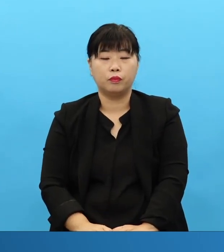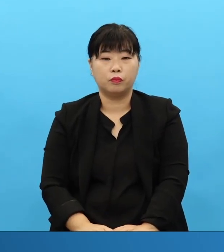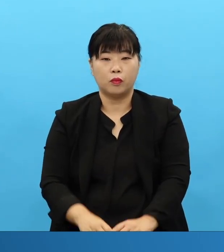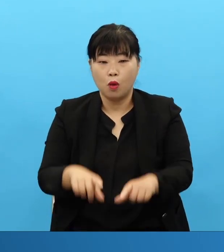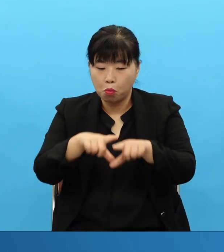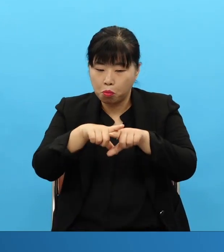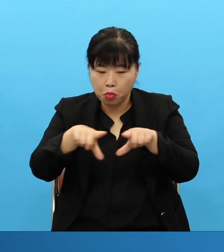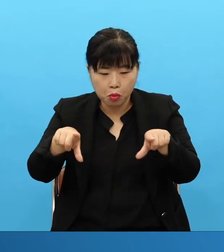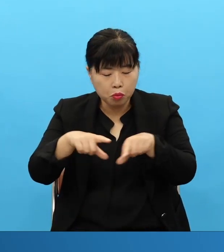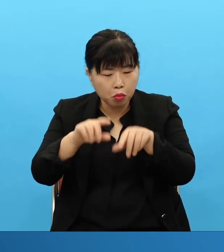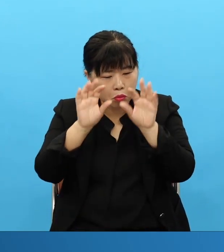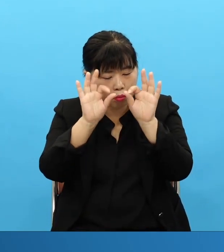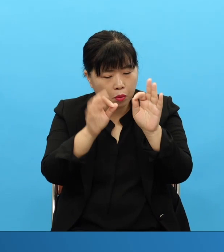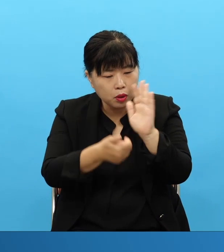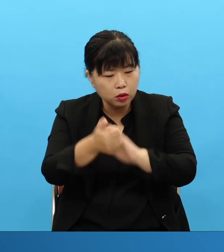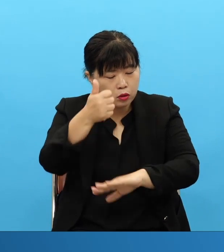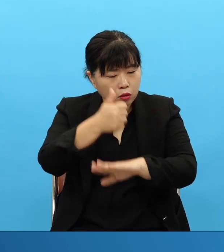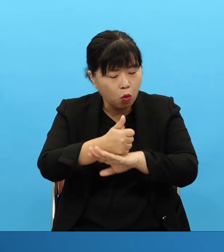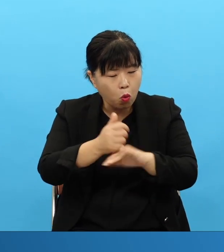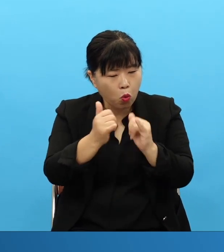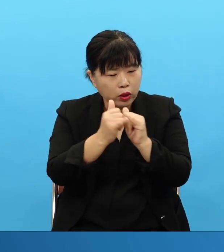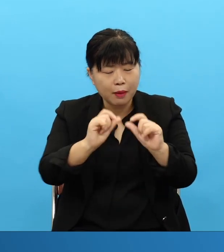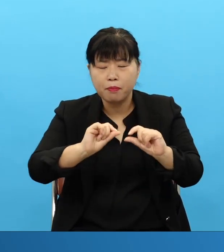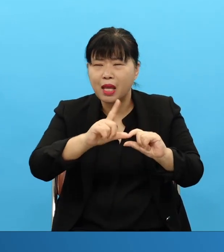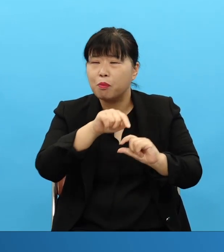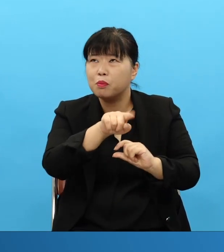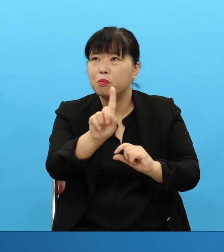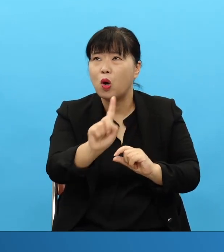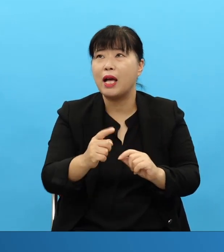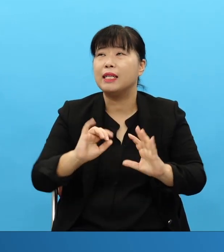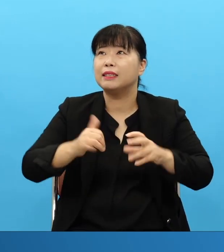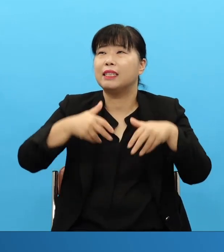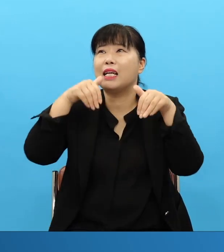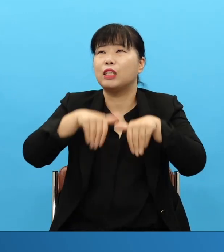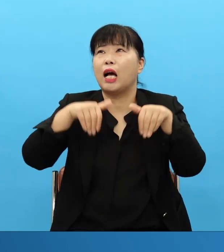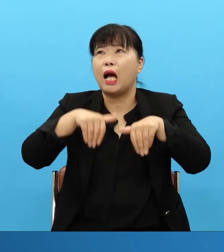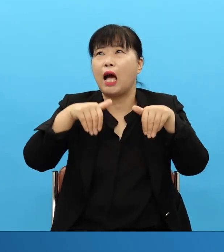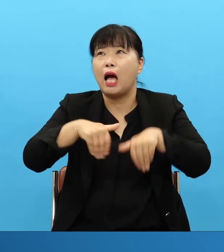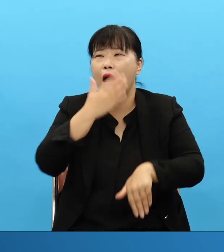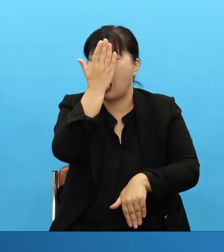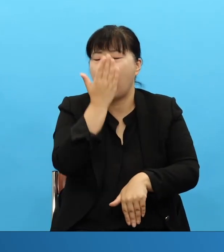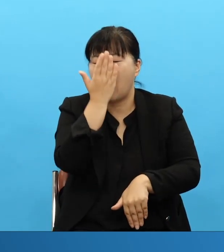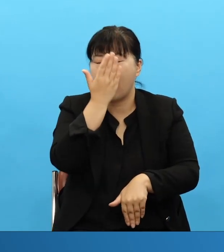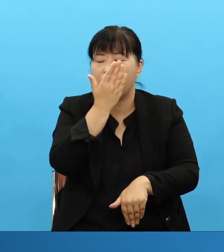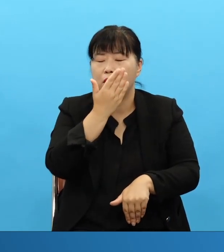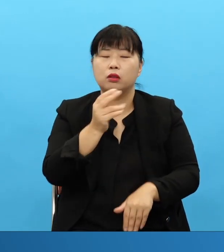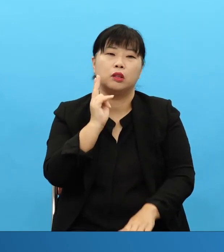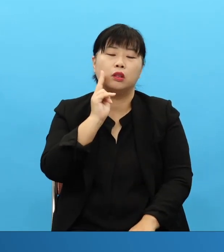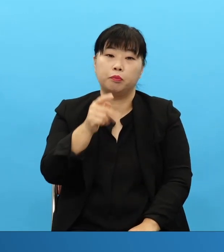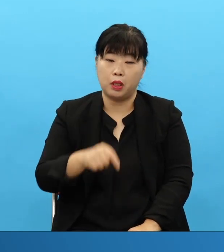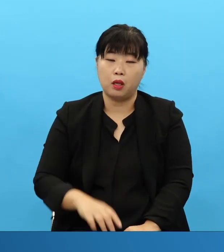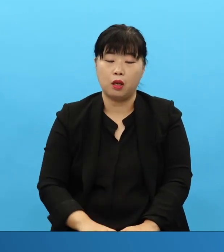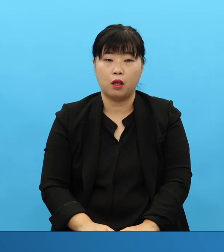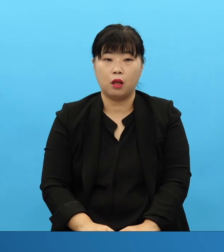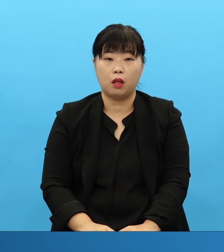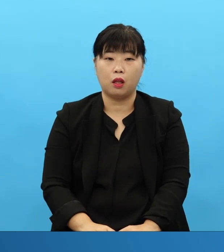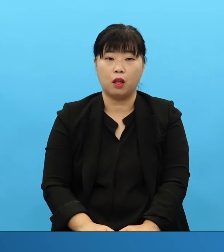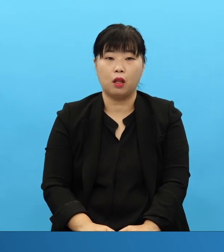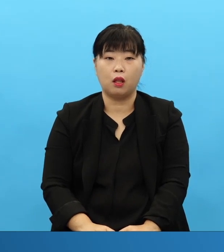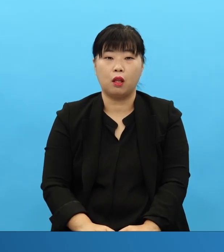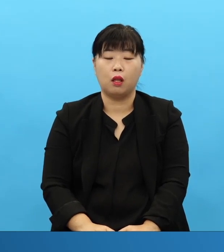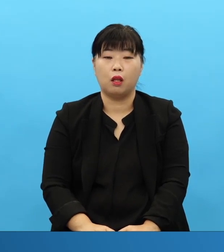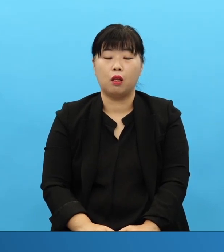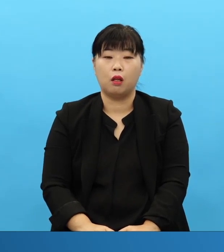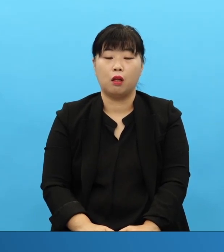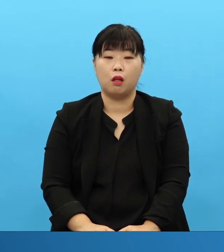사람들 보면요, 거의 세상의 심부름을 다 하더라고요. When you mostly look at people who are successful, they're running the errands of the world. 오히려